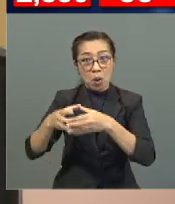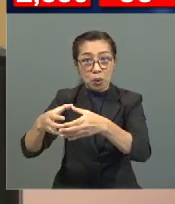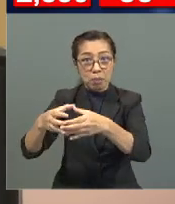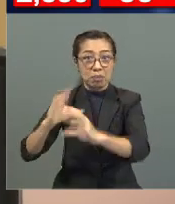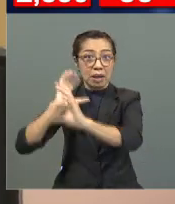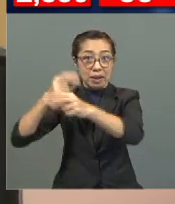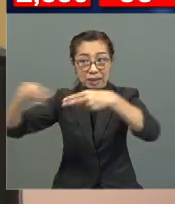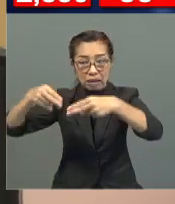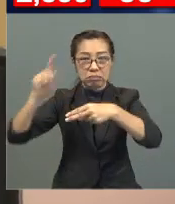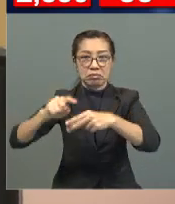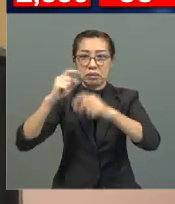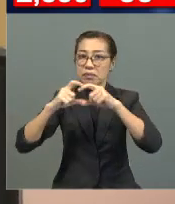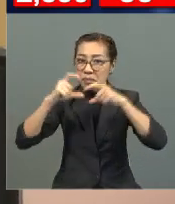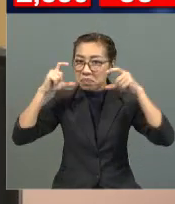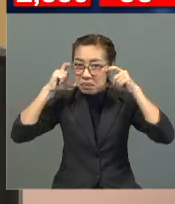มีอนามัยล้างมือรักษาระยะห่างขณะเดียวกันจะมีมาตรการลงรายละเอียดตอกข้อปฏิบัติสำหรับนักแสดงและทีมงานให้ชัดเจนขึ้นโดยทุกกระทรวงที่เสนอเรื่องเข้าไปในคณะกรรมการกลั่นกรองจะต้องเป็นผู้ประสานไปยังหน่วยงานรับผิดชอบที่เกี่ยวข้องเช่นกระทรวงวัฒนธรรมจะประสานกระทรวงมหาดไทยในกรณีขออนุญาตถ่ายทำภาพยนตร์หรือรายการโทรทัศน์ไม่ว่าจะเป็นองค์กรปกครองส่วนท้องถิ่นหรือท้องที่ตลอดจนภาคเอกชนเพื่อให้การอำนวยความสะดวกและความปลอดภัยเป็นไปตามมาตรการของกระทรวงสาธารณสุขและต้องทำให้ได้ตามมาตรการด้วย